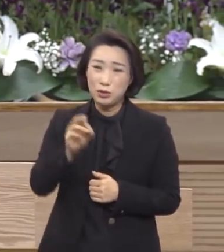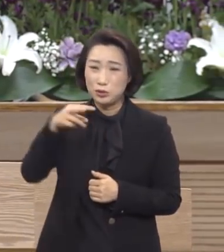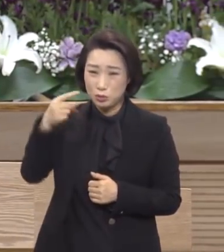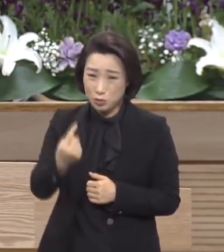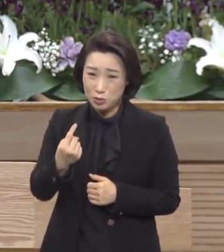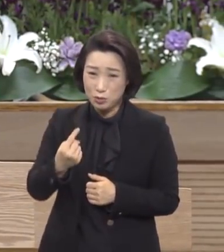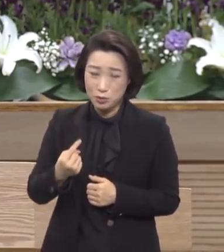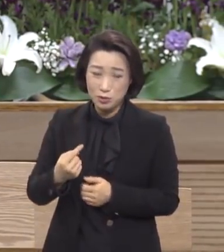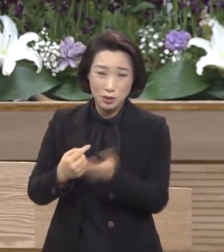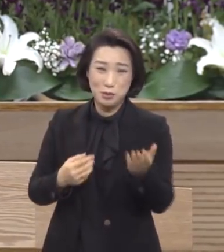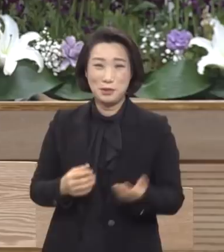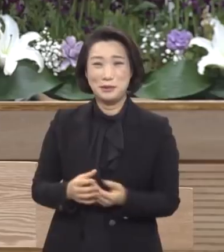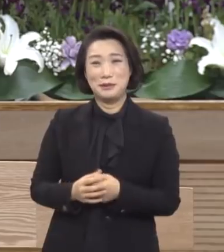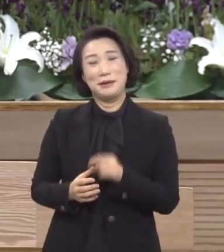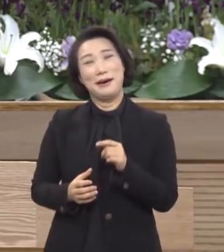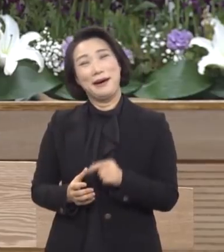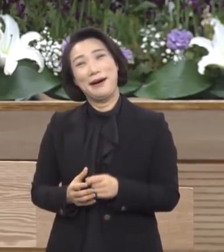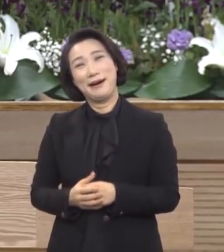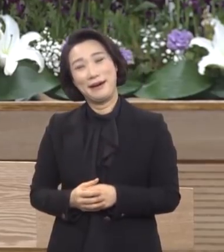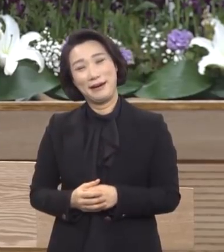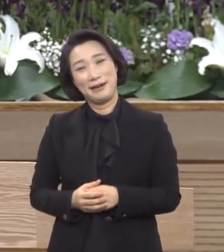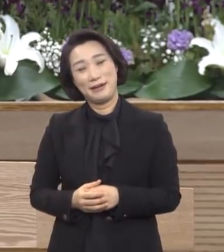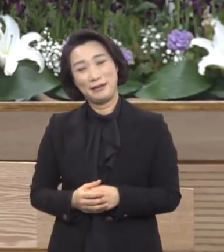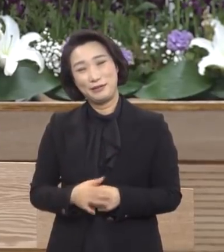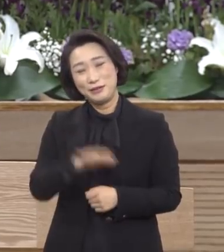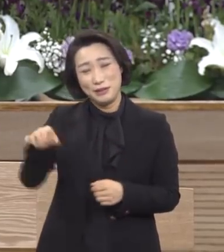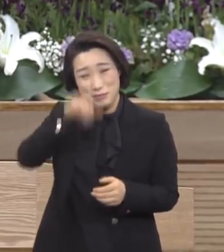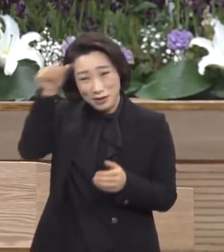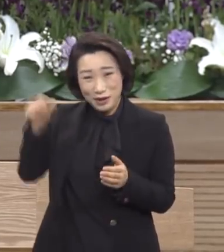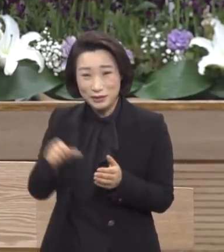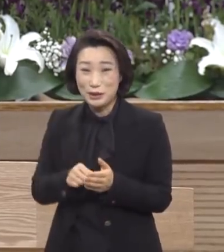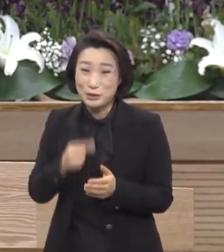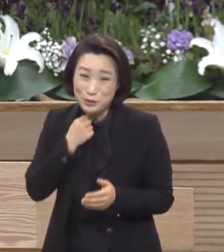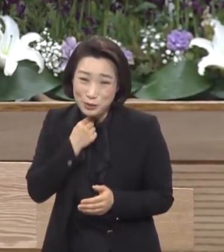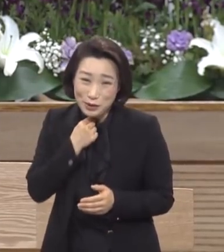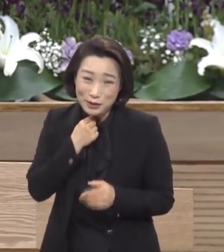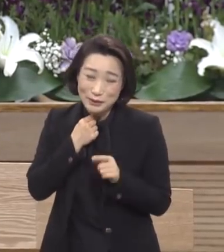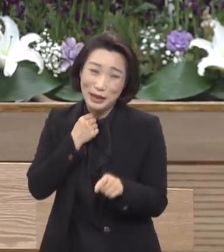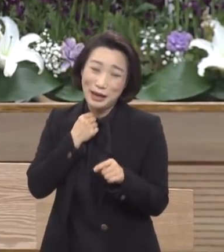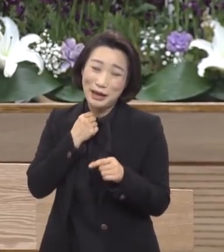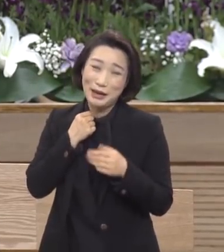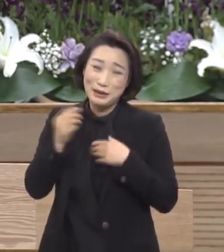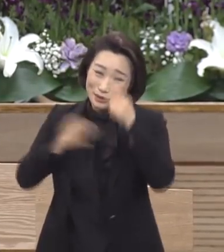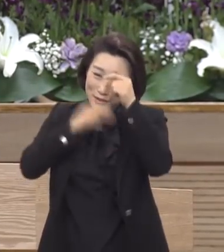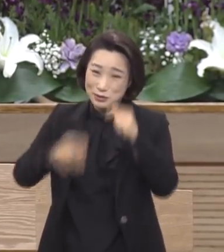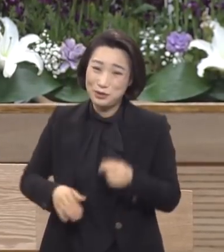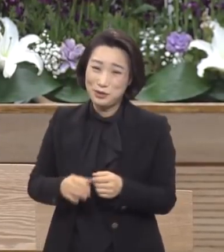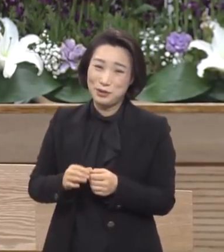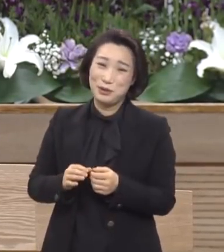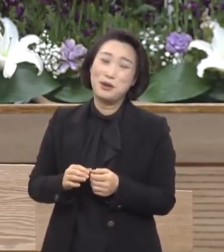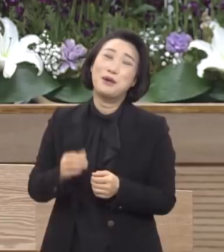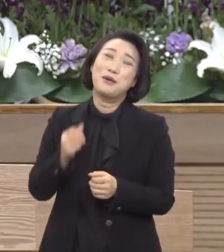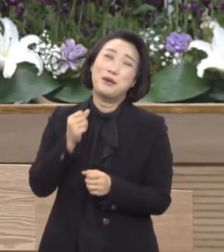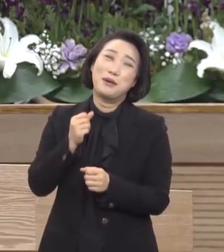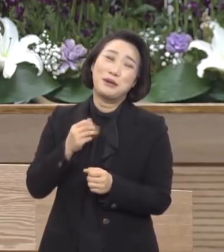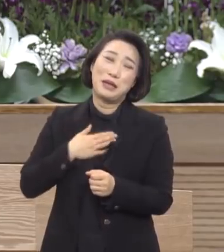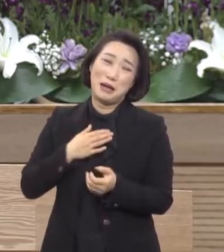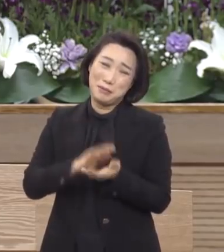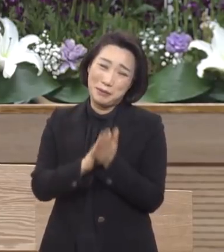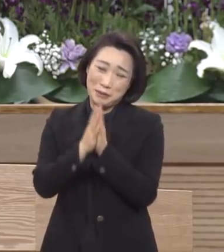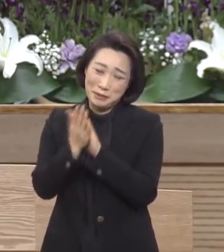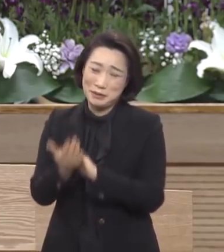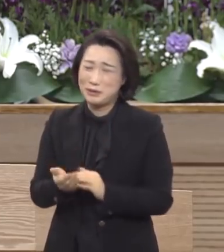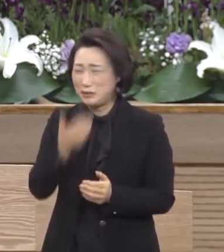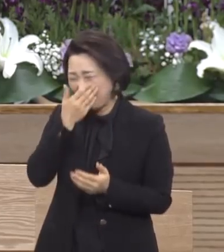정말로 매력 있고 우리의 평생 소원이 그렇게 만들어 성도가 만들어지는 것이 얼마나